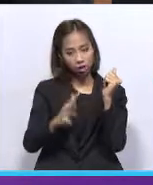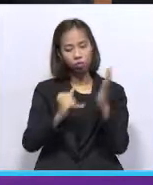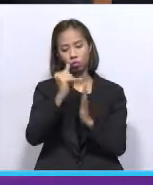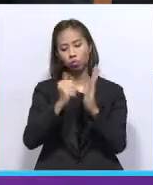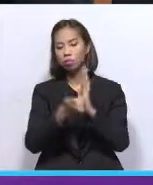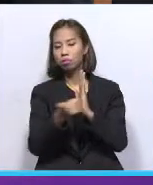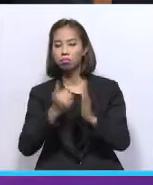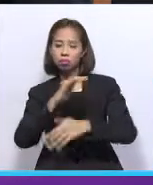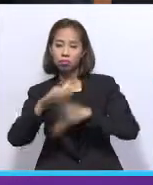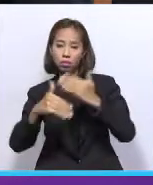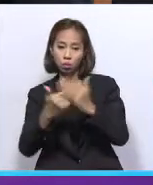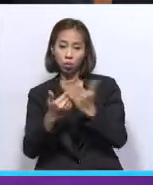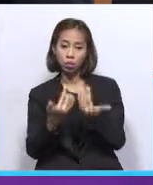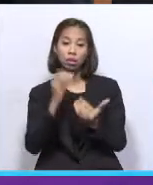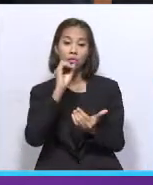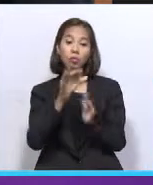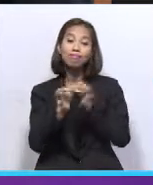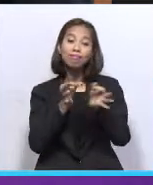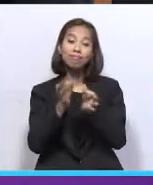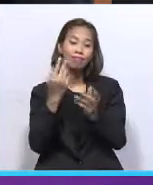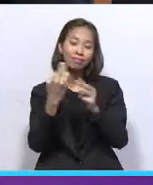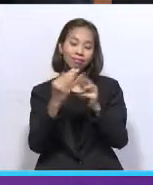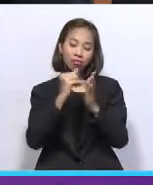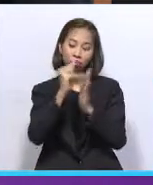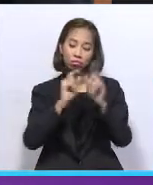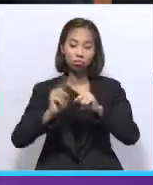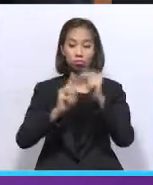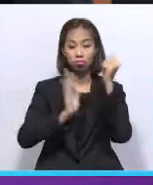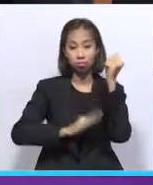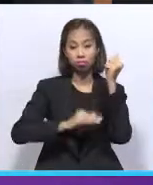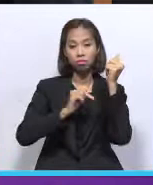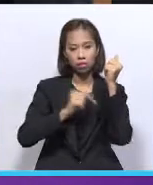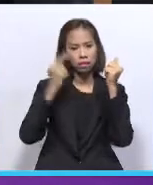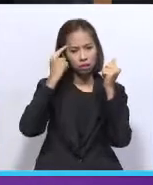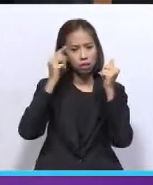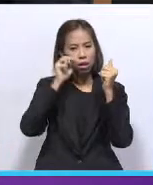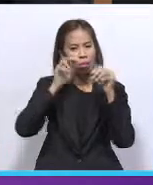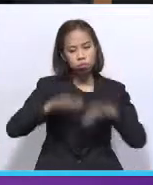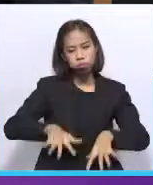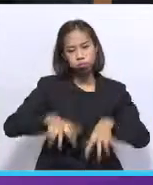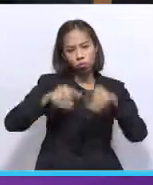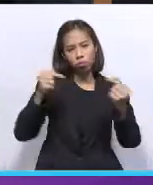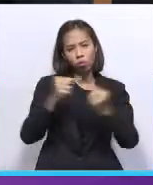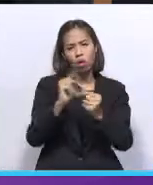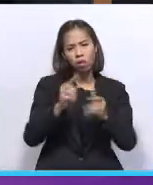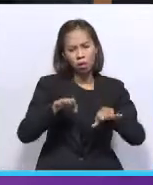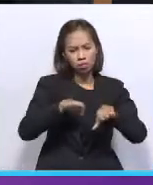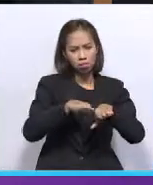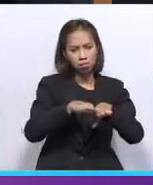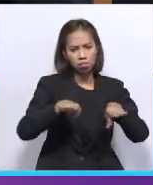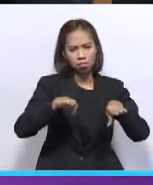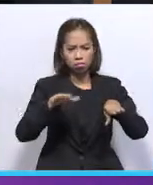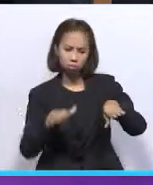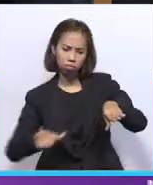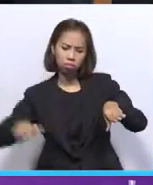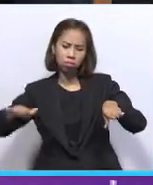อื่นๆทั้งหมดที่ผมนำกล่าวเรียนไปเมื่อสักครู่เนี่ยก็จะเป็นลักษณะของน้ำท่วมขังในพื้นที่ลุ่มต่ำที่ในช่วงที่ตอนน้